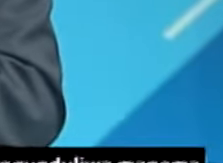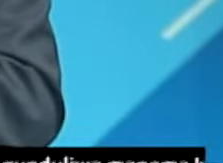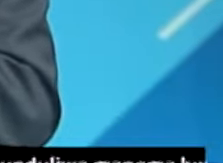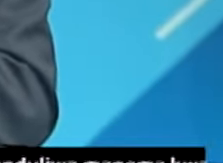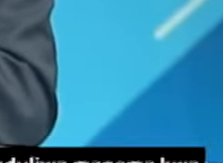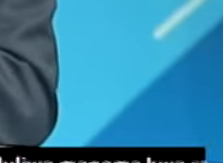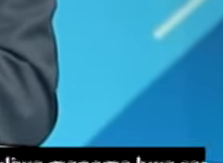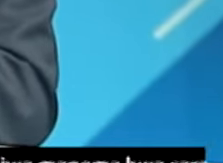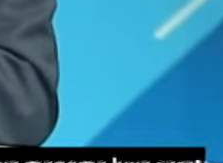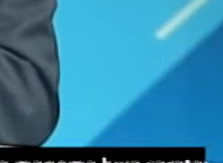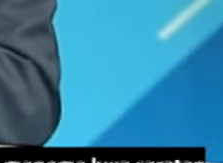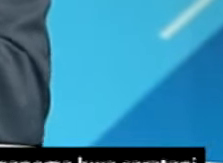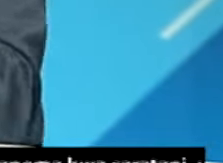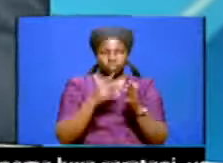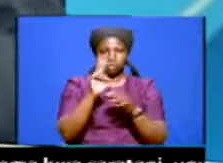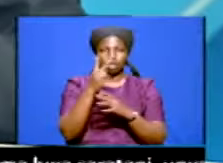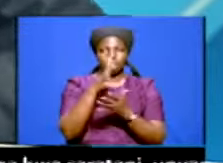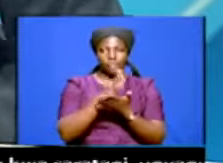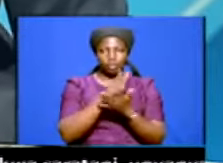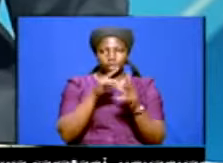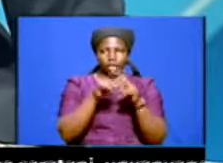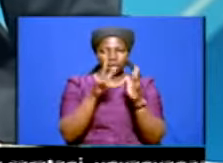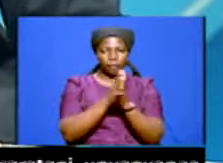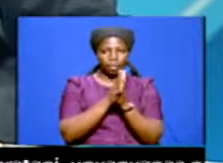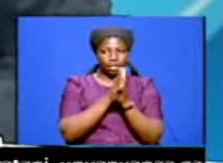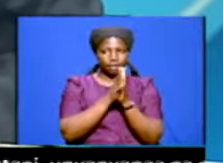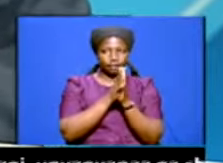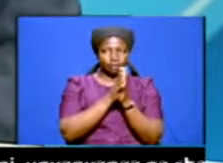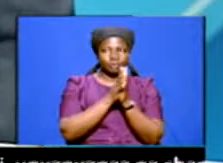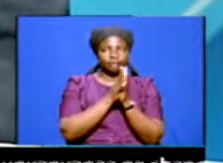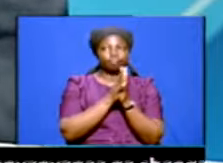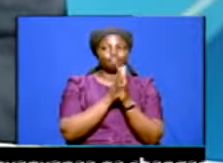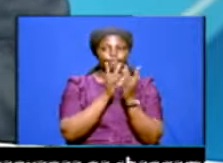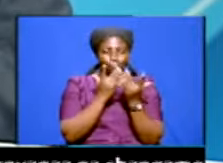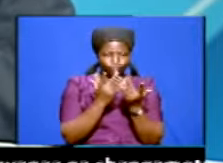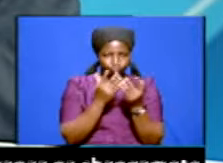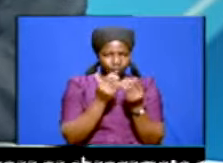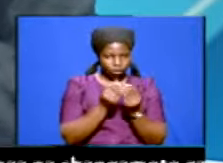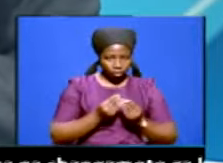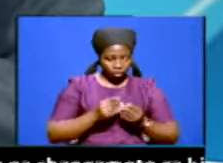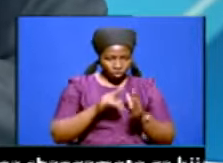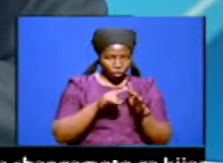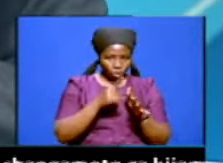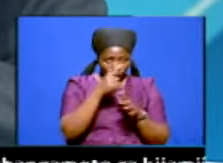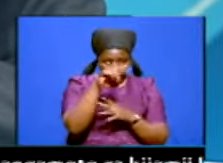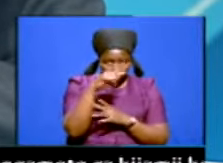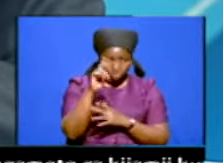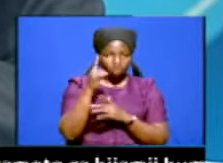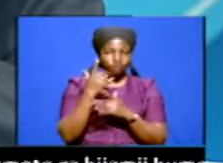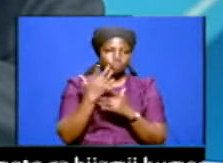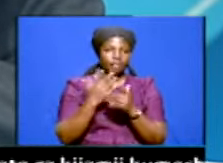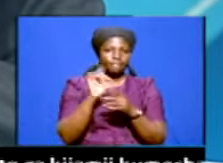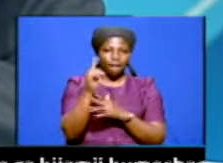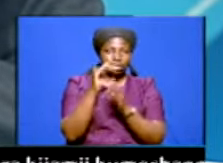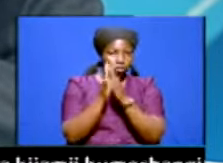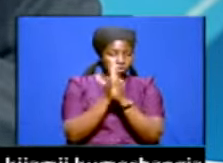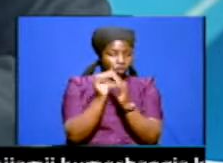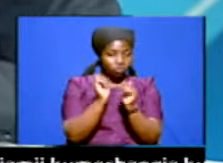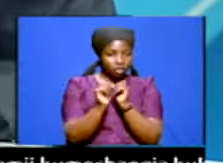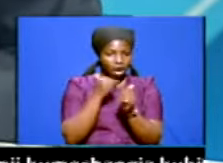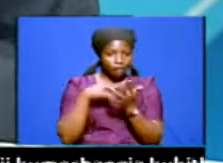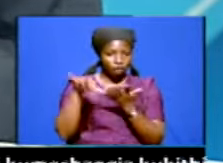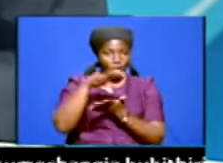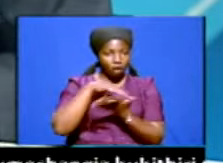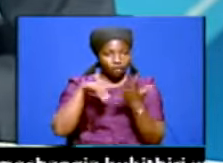Awamu ya pili na tunaanza na marekebisho ya mwanzo wa awamu ya kwanza katika taarifa ambayo tulikuwa na mkanganyiko wa picha kidogo, lakini hapa